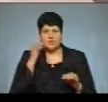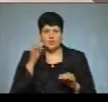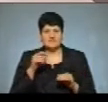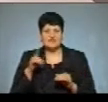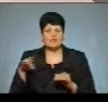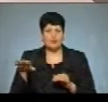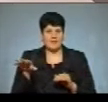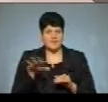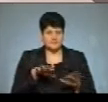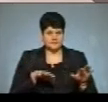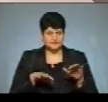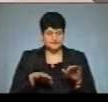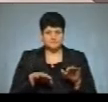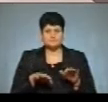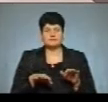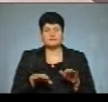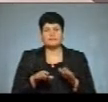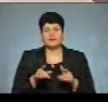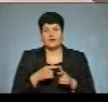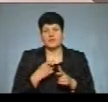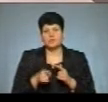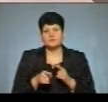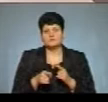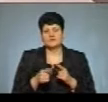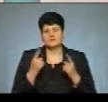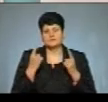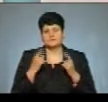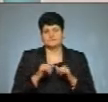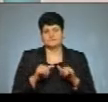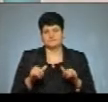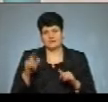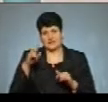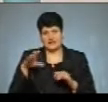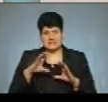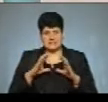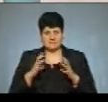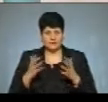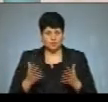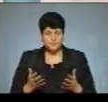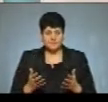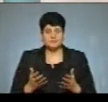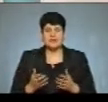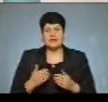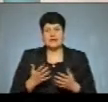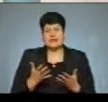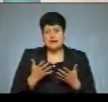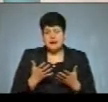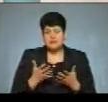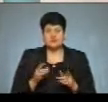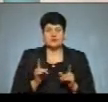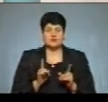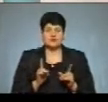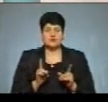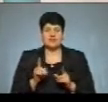країн, чи країн, таких прогресивних країн світу. І, ну, ясно, що